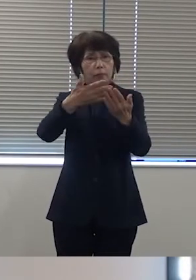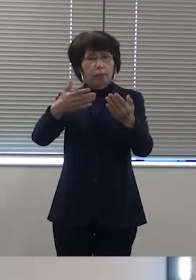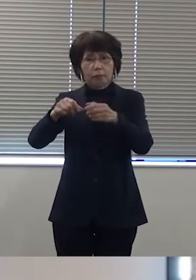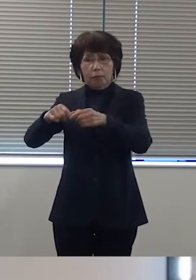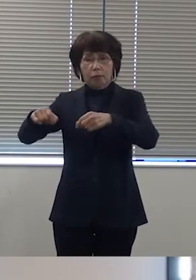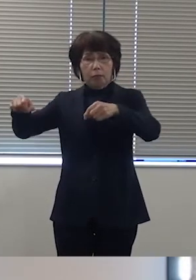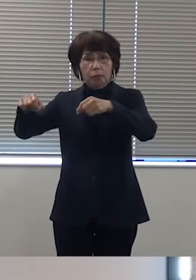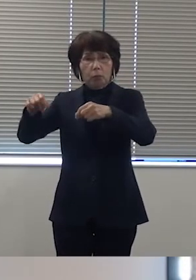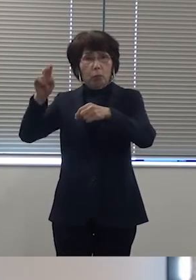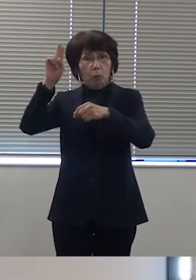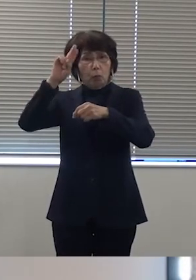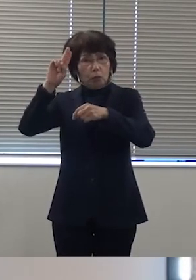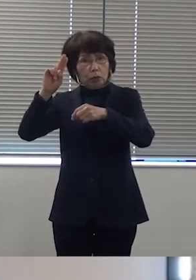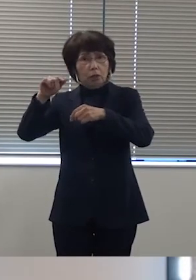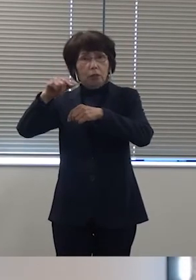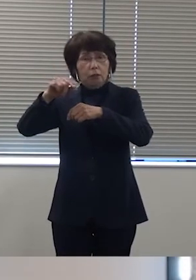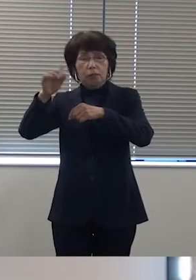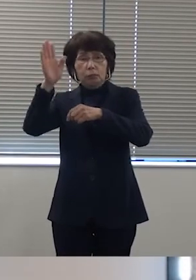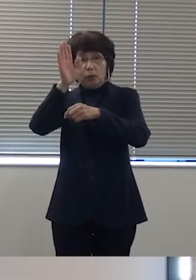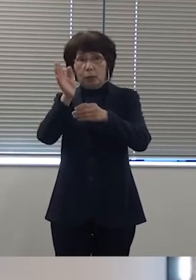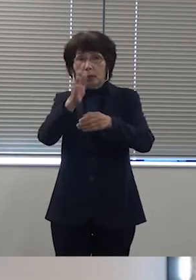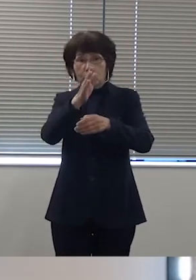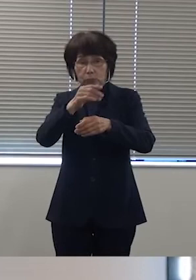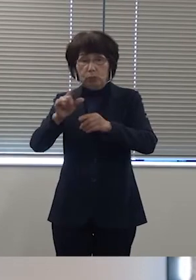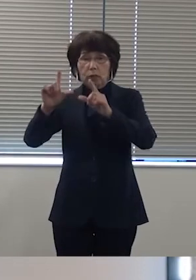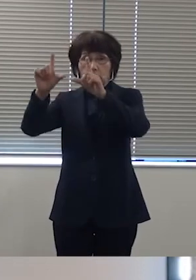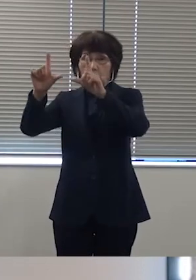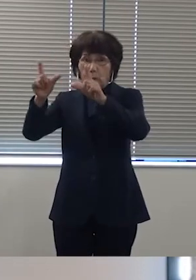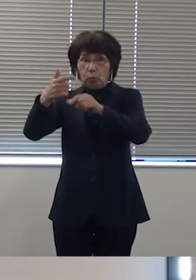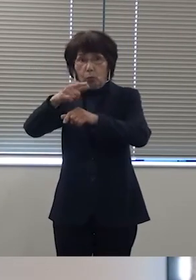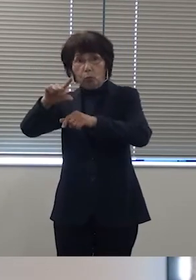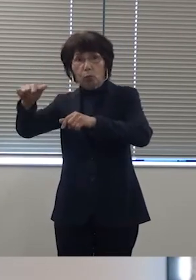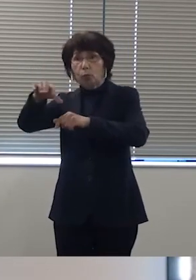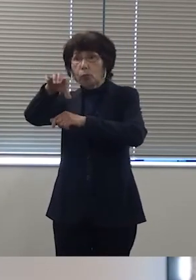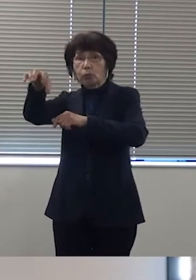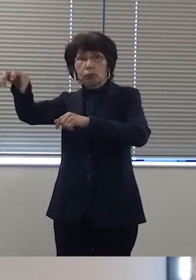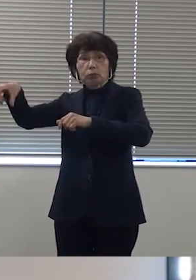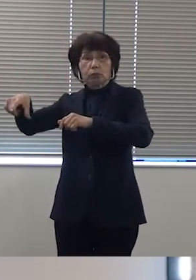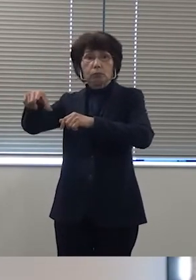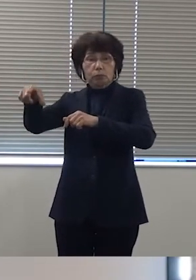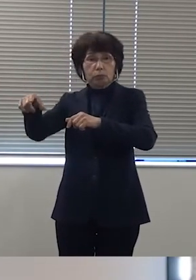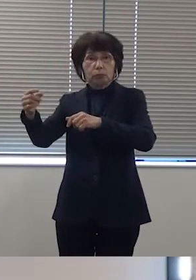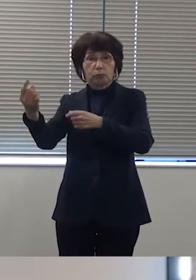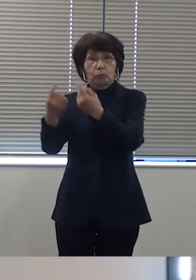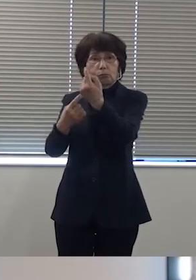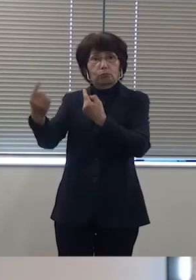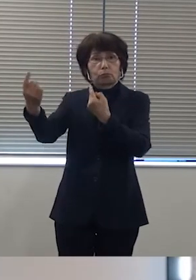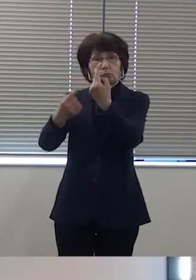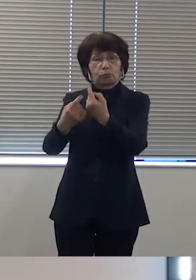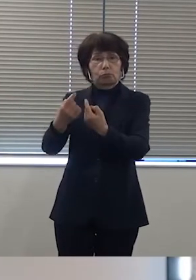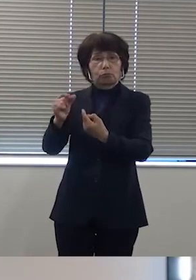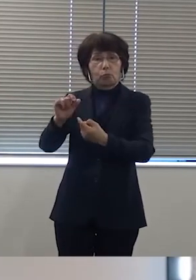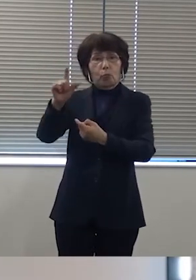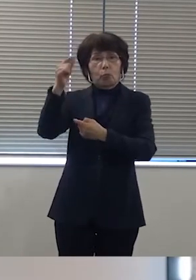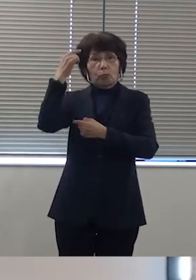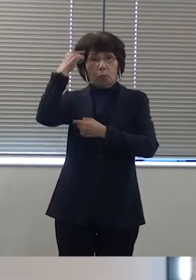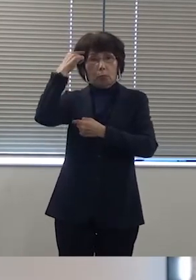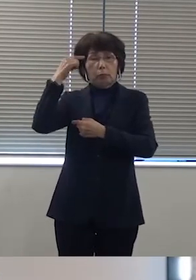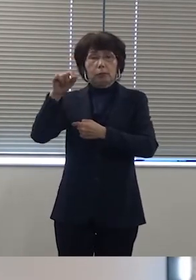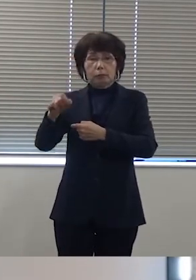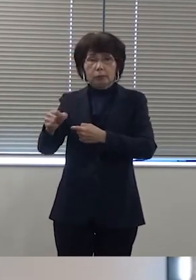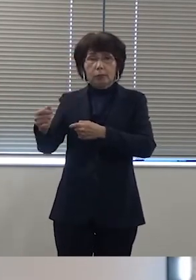て、関東圏の誘客に、少し手を入れていこうかということになっていて、関東圏